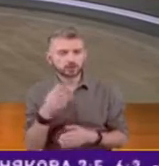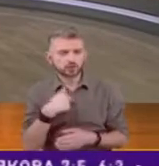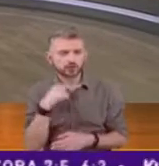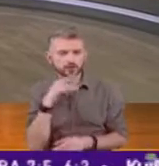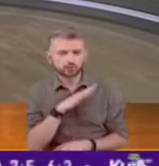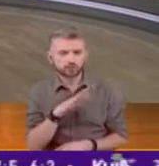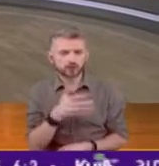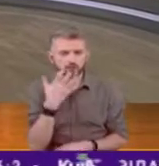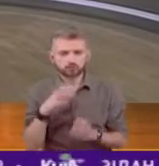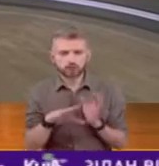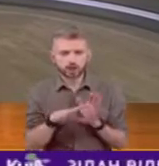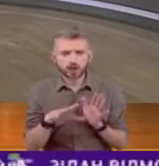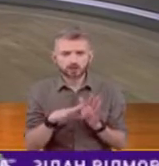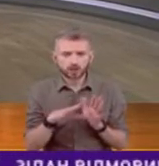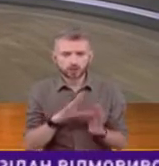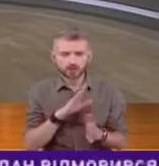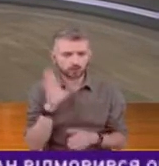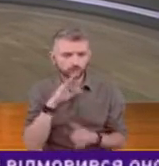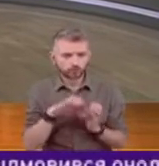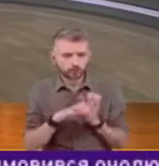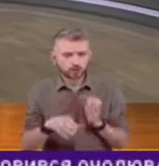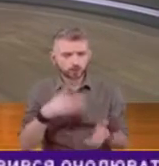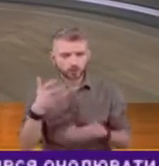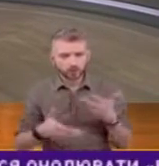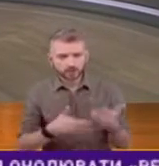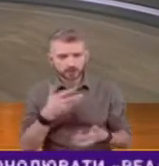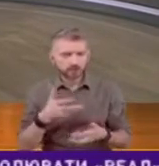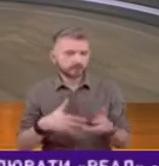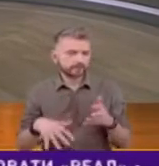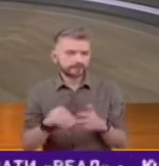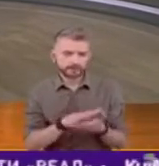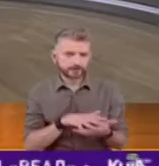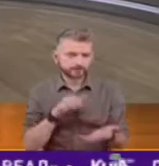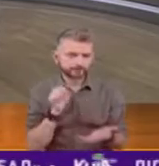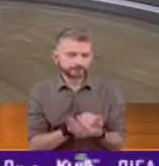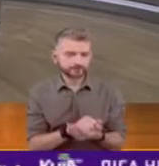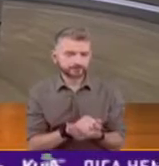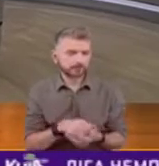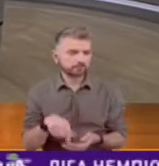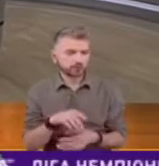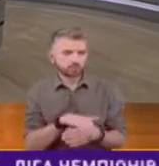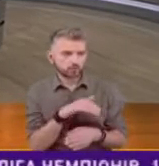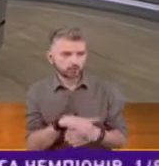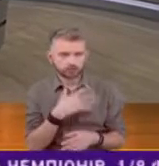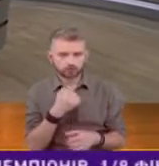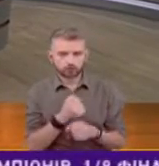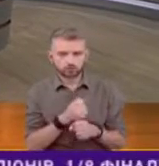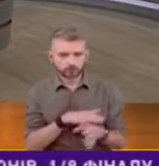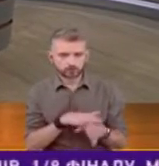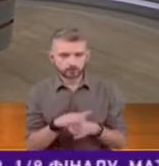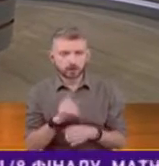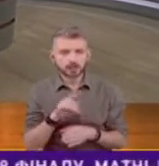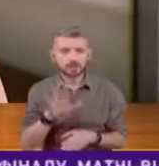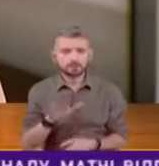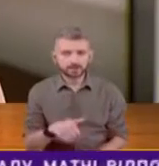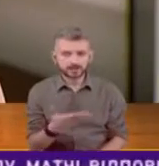помиляюсь, теплоенерго, а не водоканал. Розрили, як завжди, все перевернули. вони молодці, вони свою роботу зробили. Але